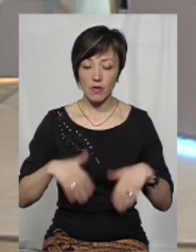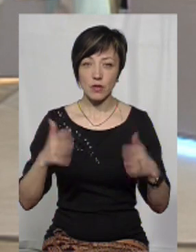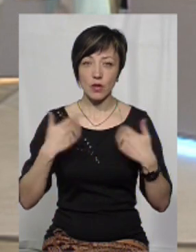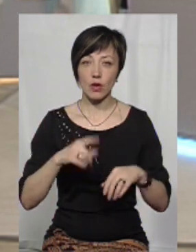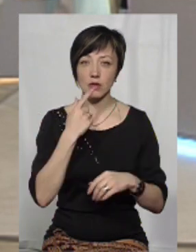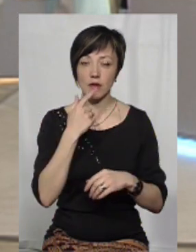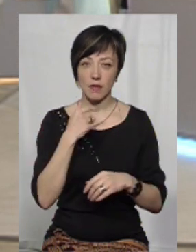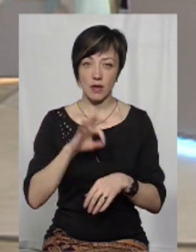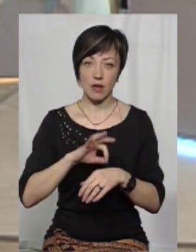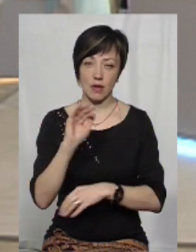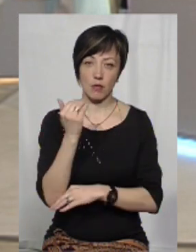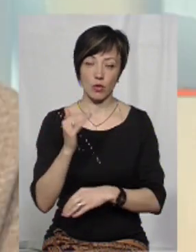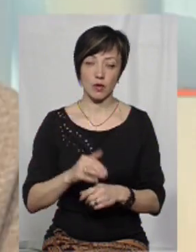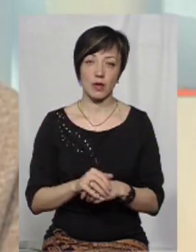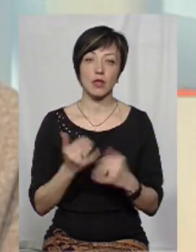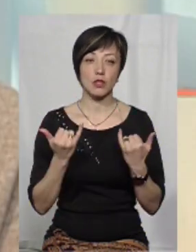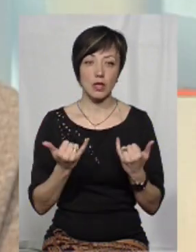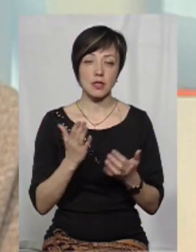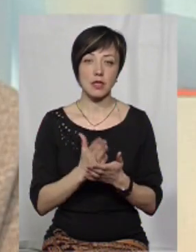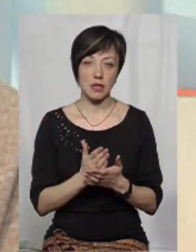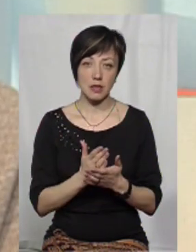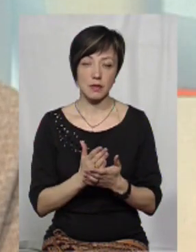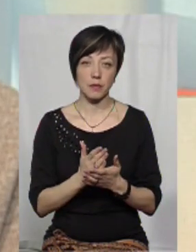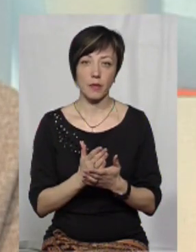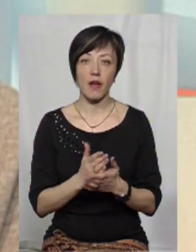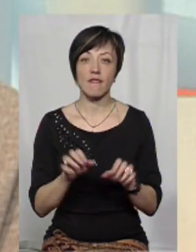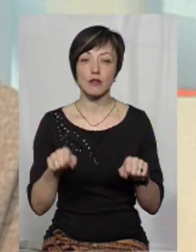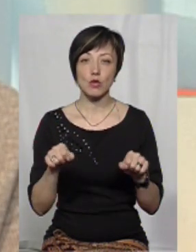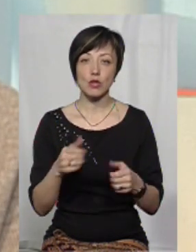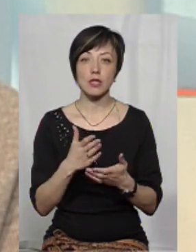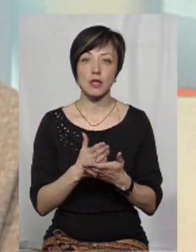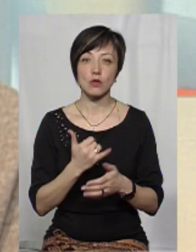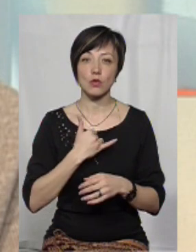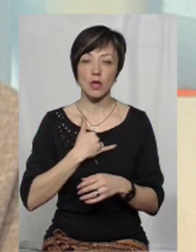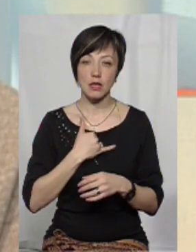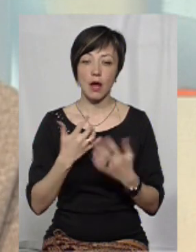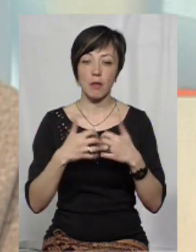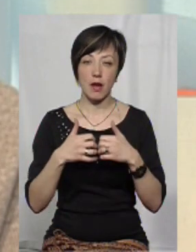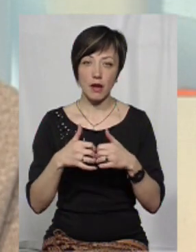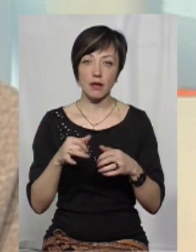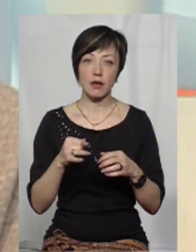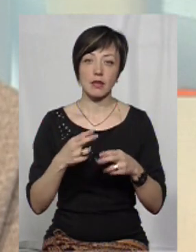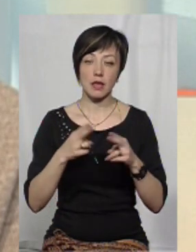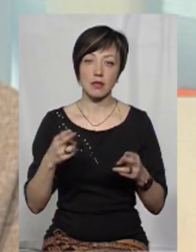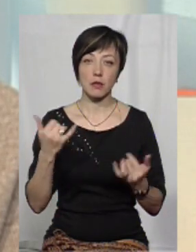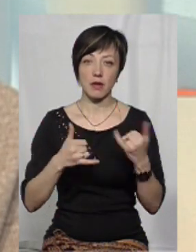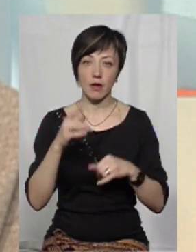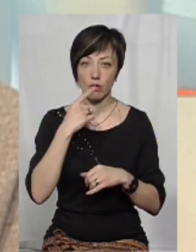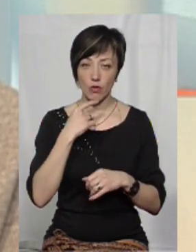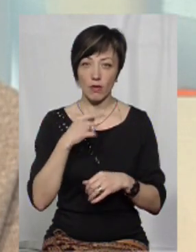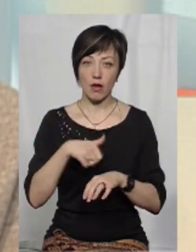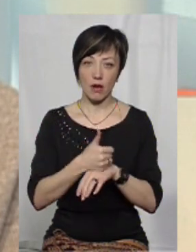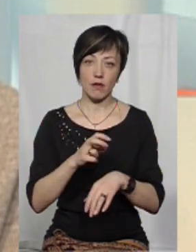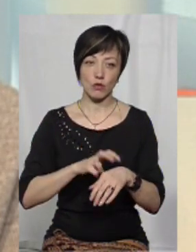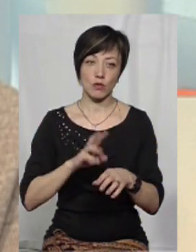метотрексат из крови ребенка. Сейчас у нас есть эта возможность, есть у нас этот аппарат на станции переливания крови.